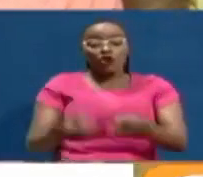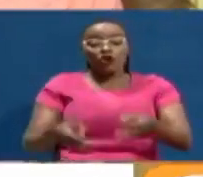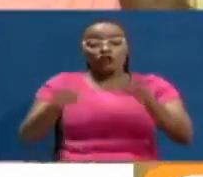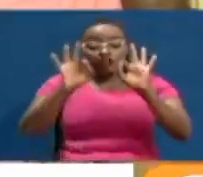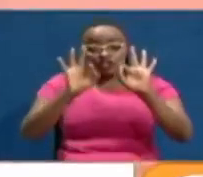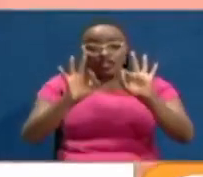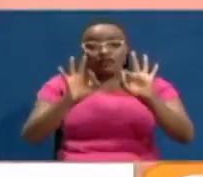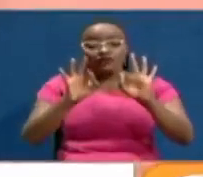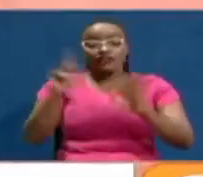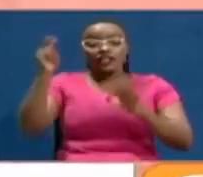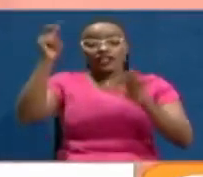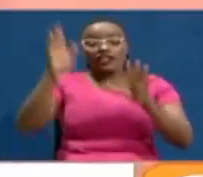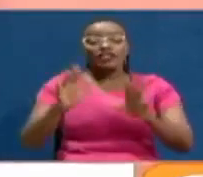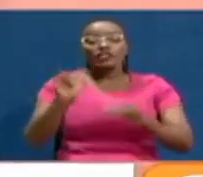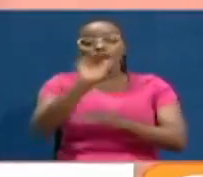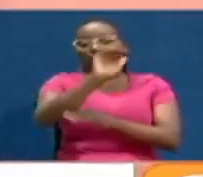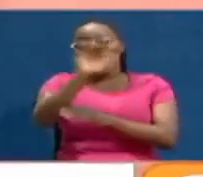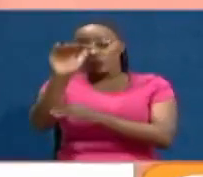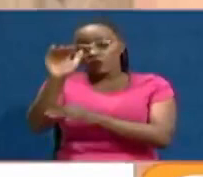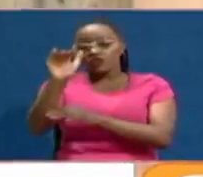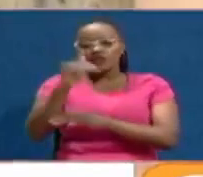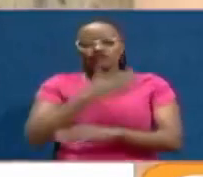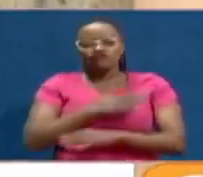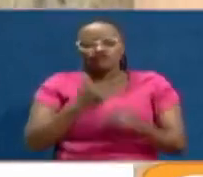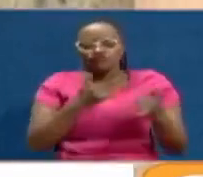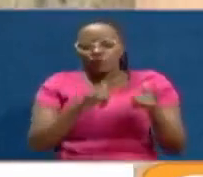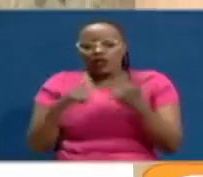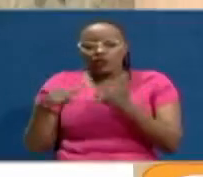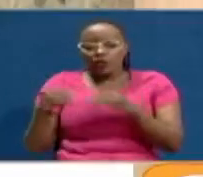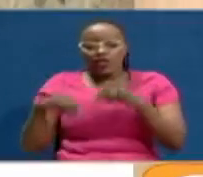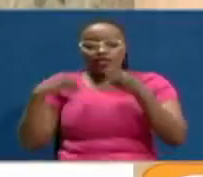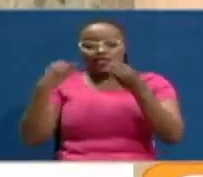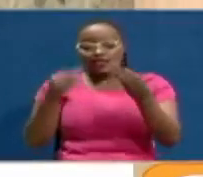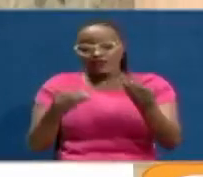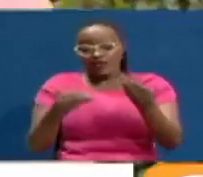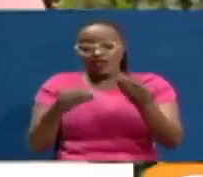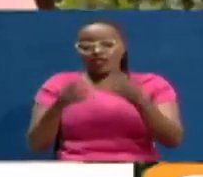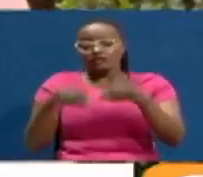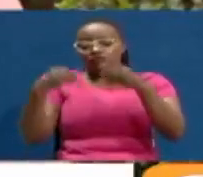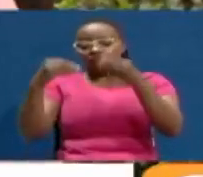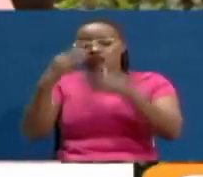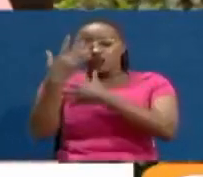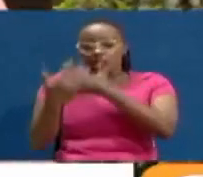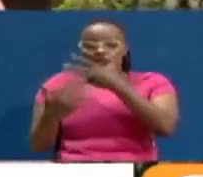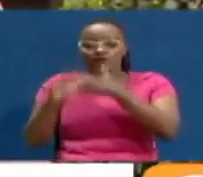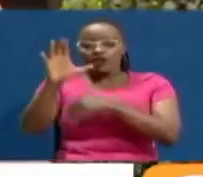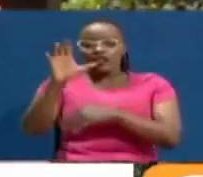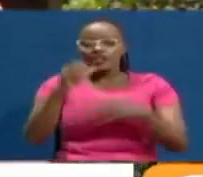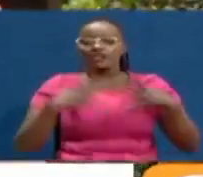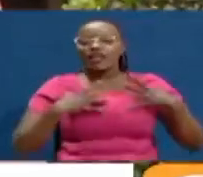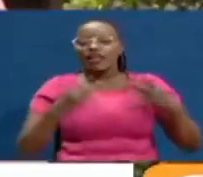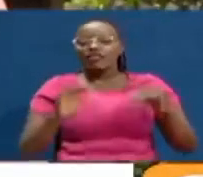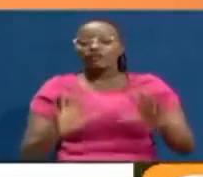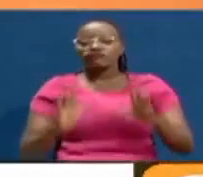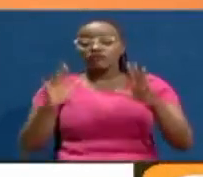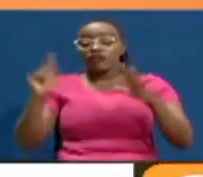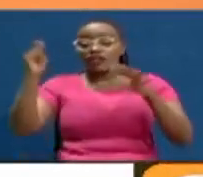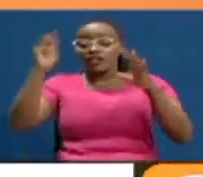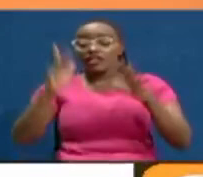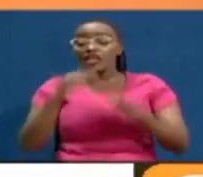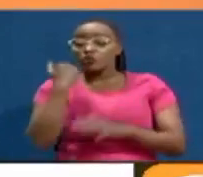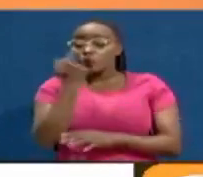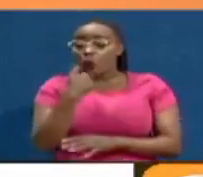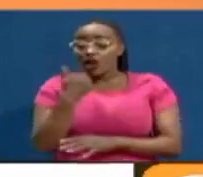rasmi. Wakenya wakihimizwa kujibidisha katika kutoa damu. Waziri Kagwe pia amewapongeza